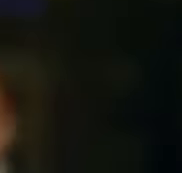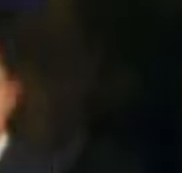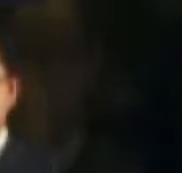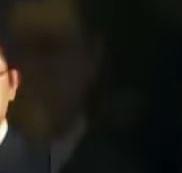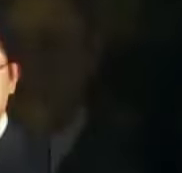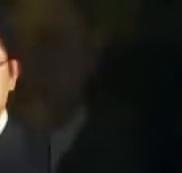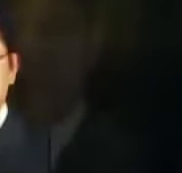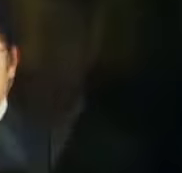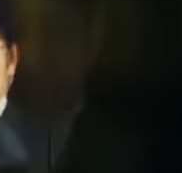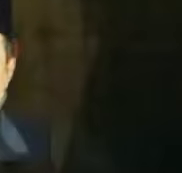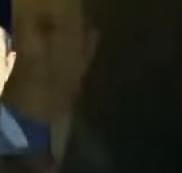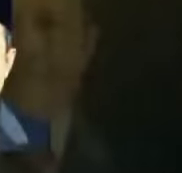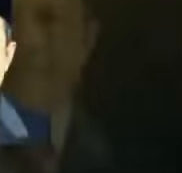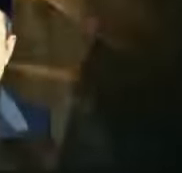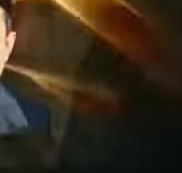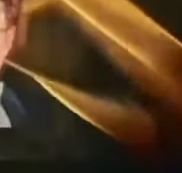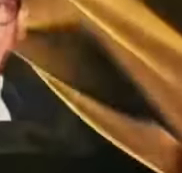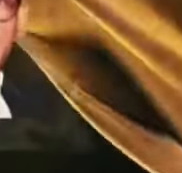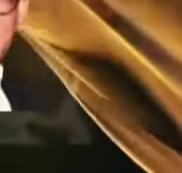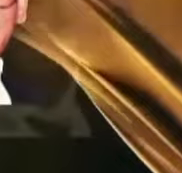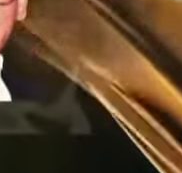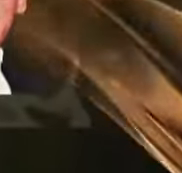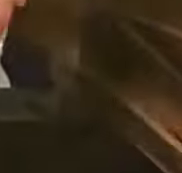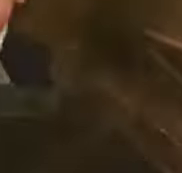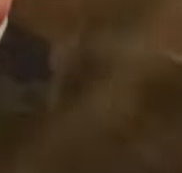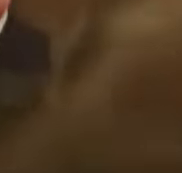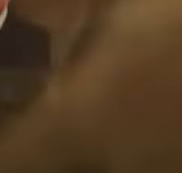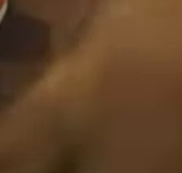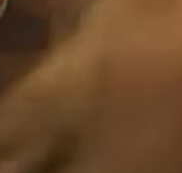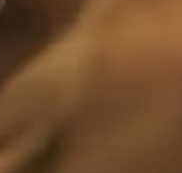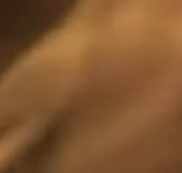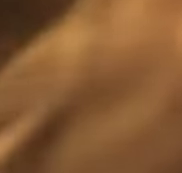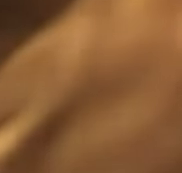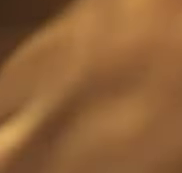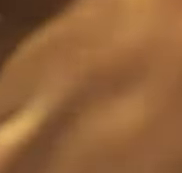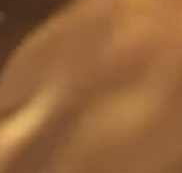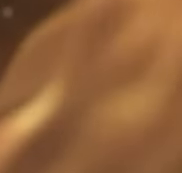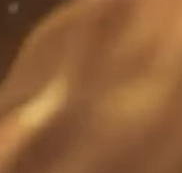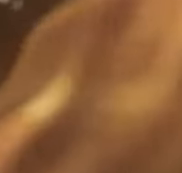map map map indoxx1